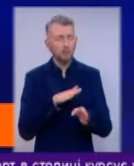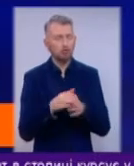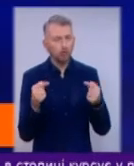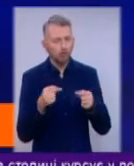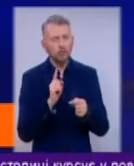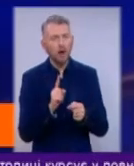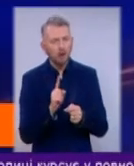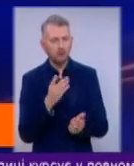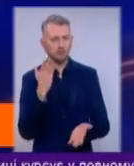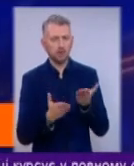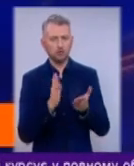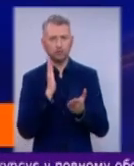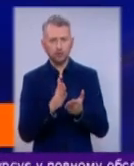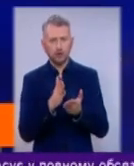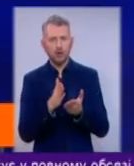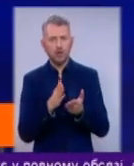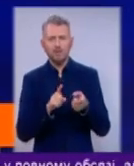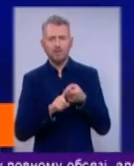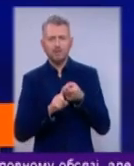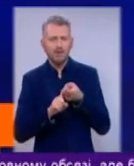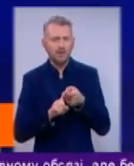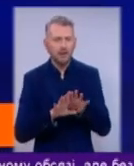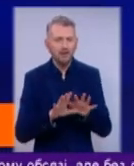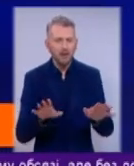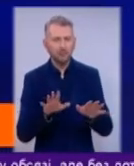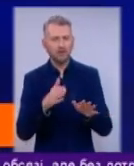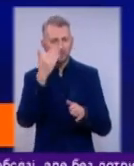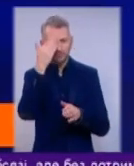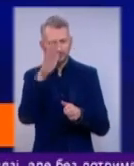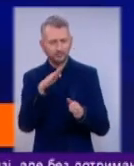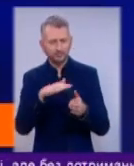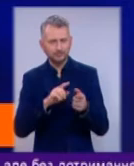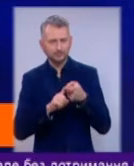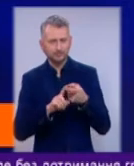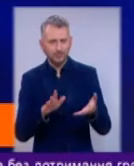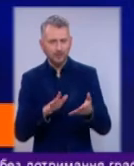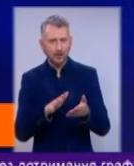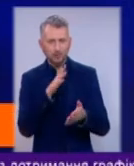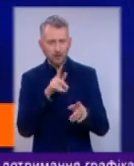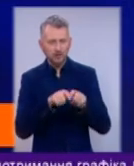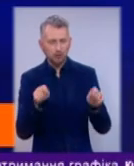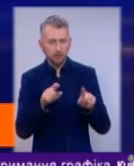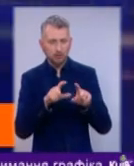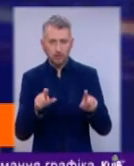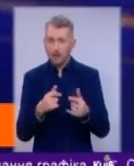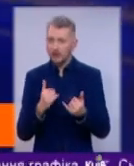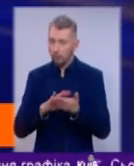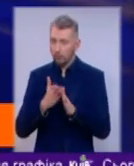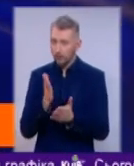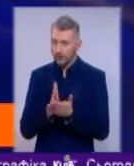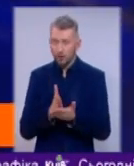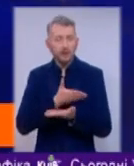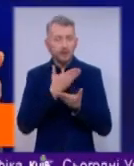умов незаангажованості і незалежності під час створення цієї інституції. Вони зараз є вже ці умови? Немає. Згідно